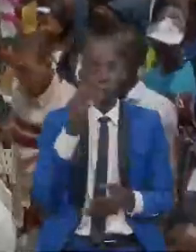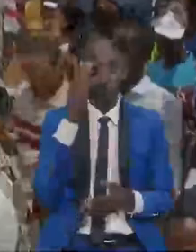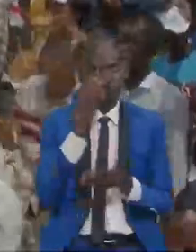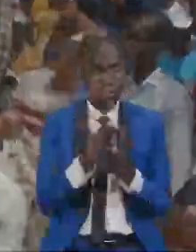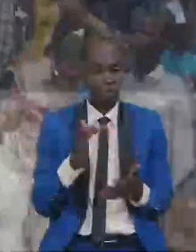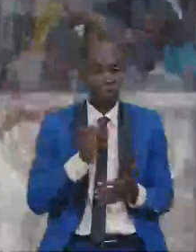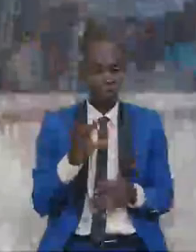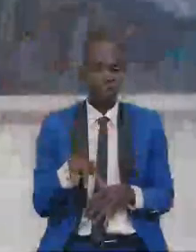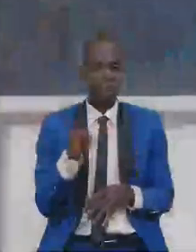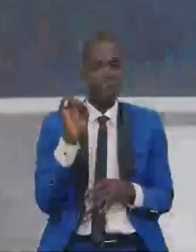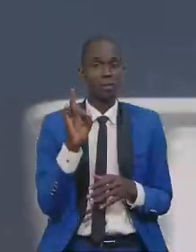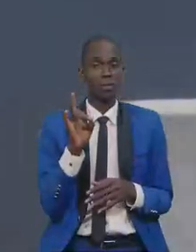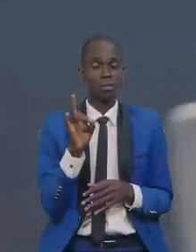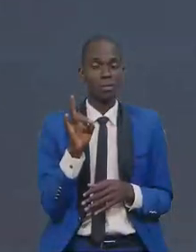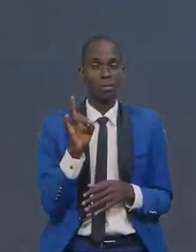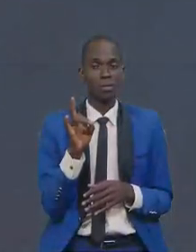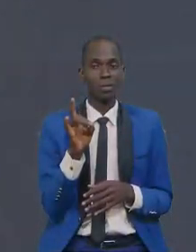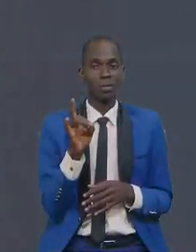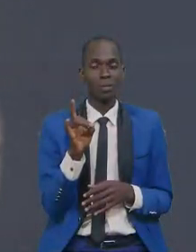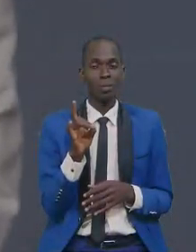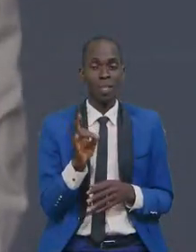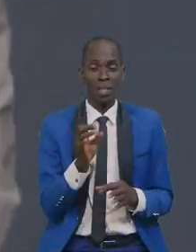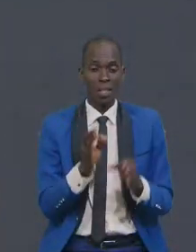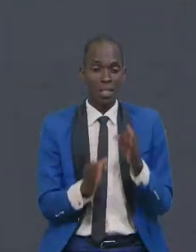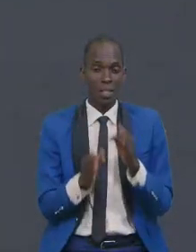Vous savez ce que j'ai découvert?